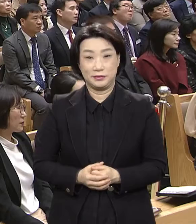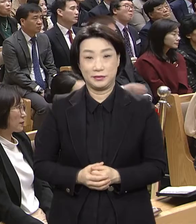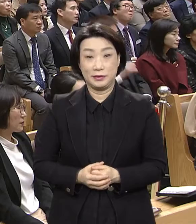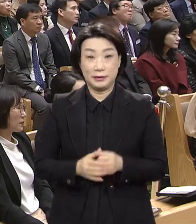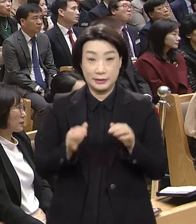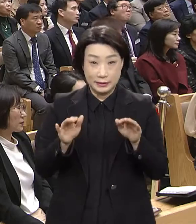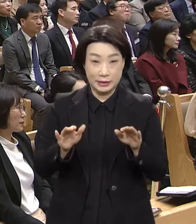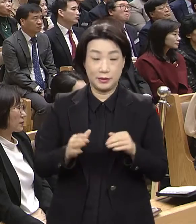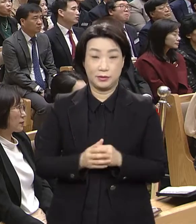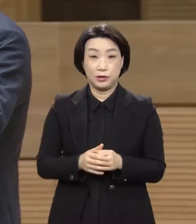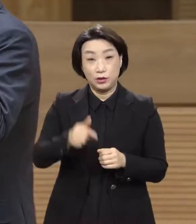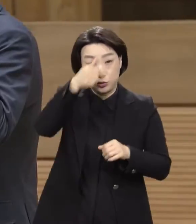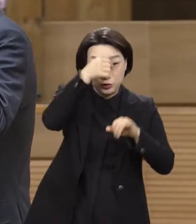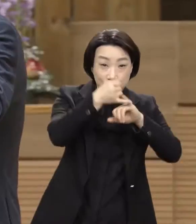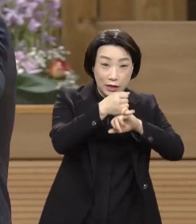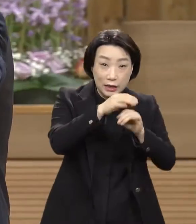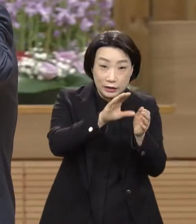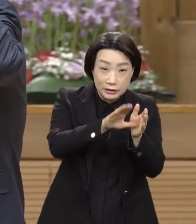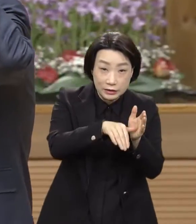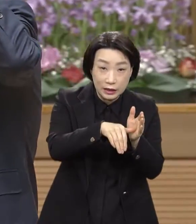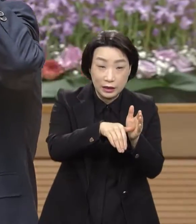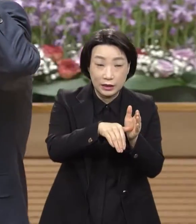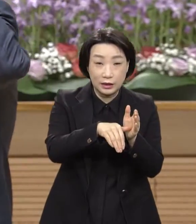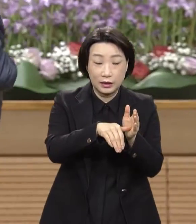자, 구약시대는